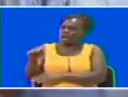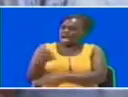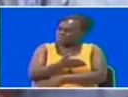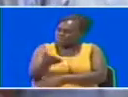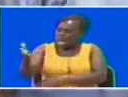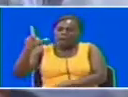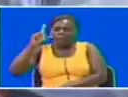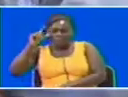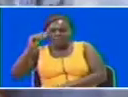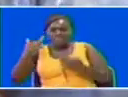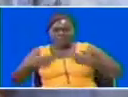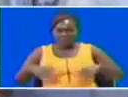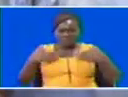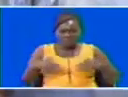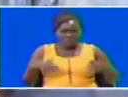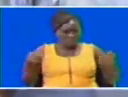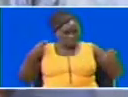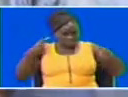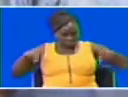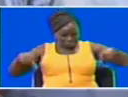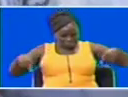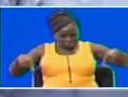Mombasa, msiwe na hofu,